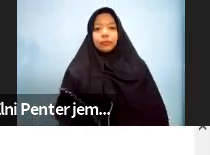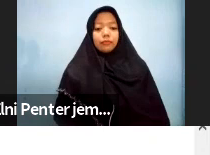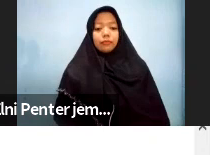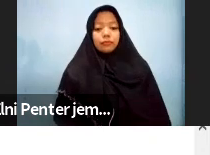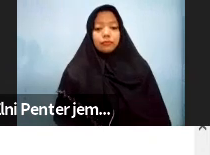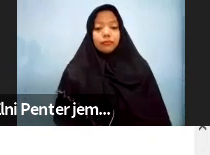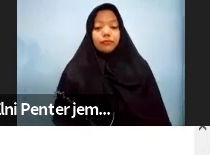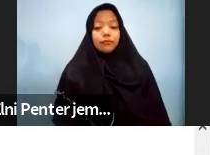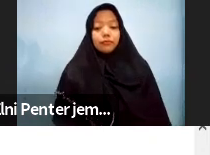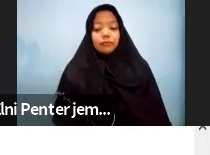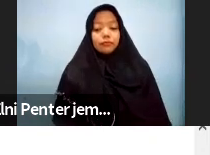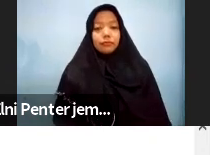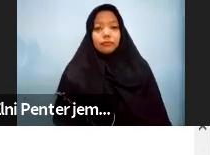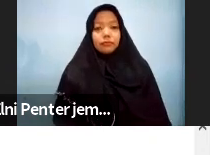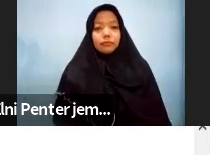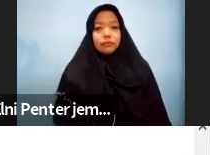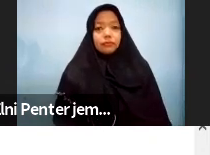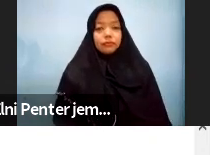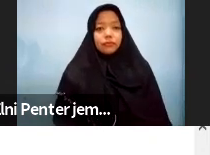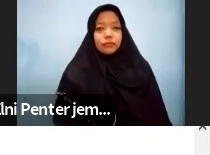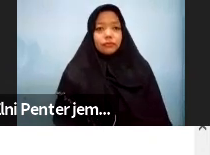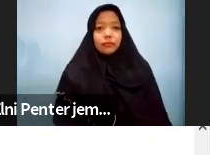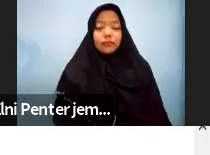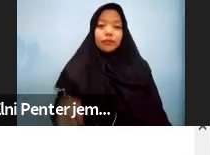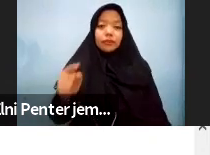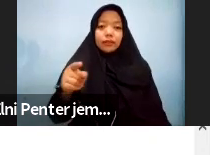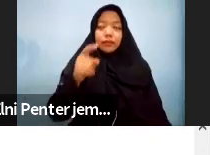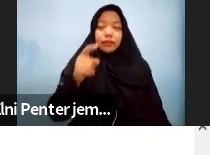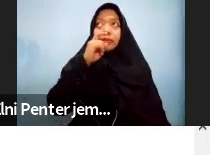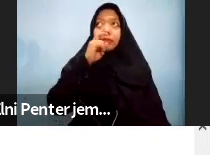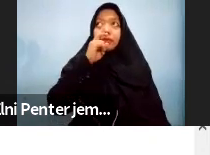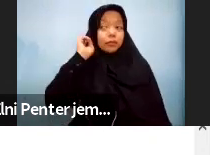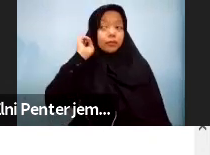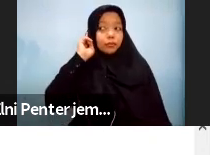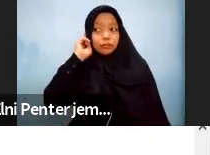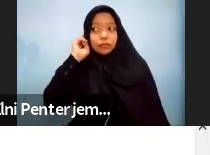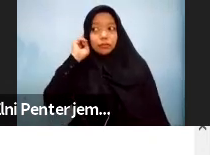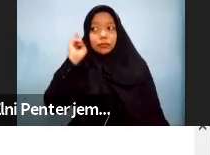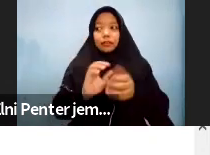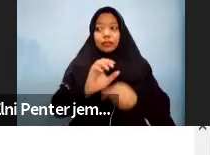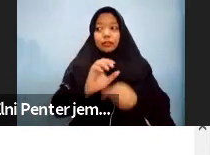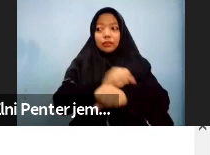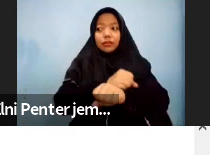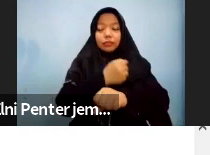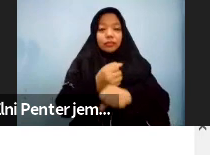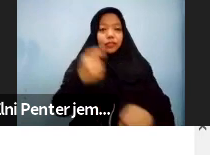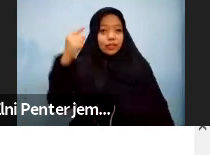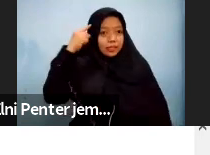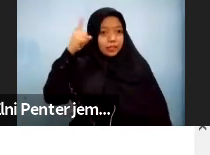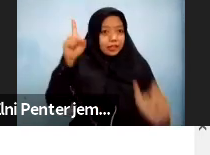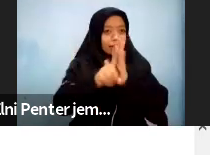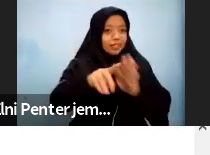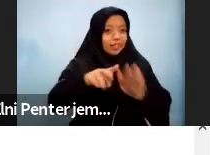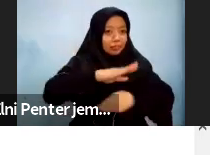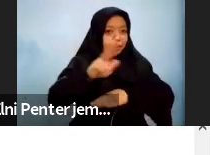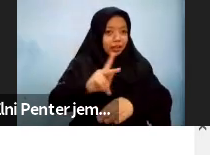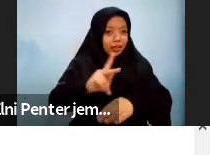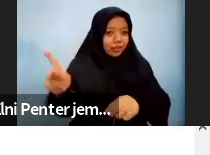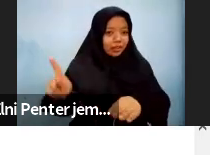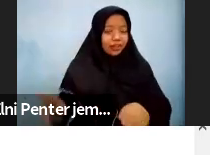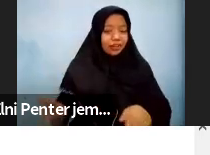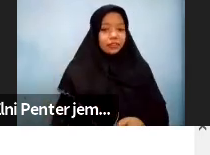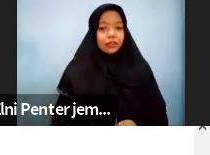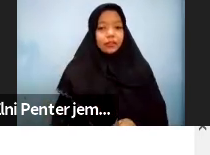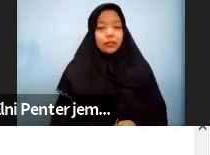ya Bapak Ibu jadi bisa dibayangkan apa namanya